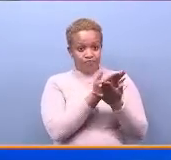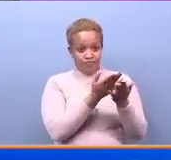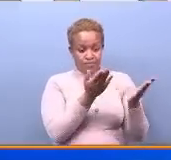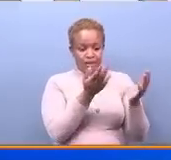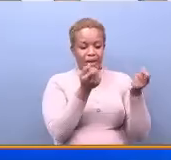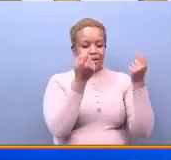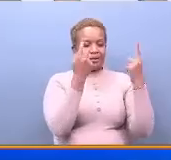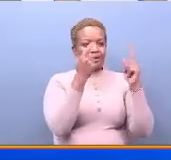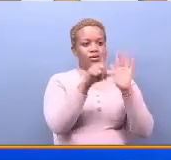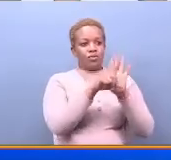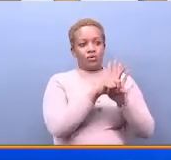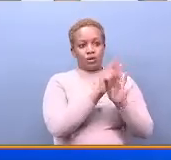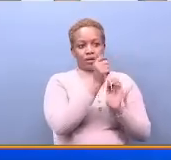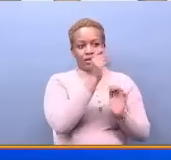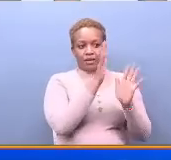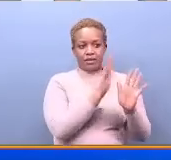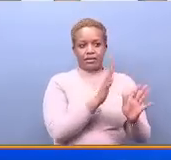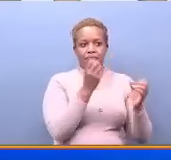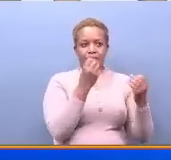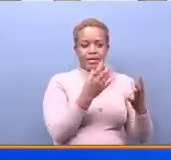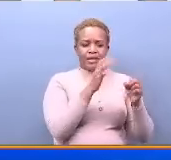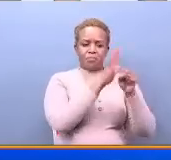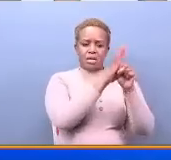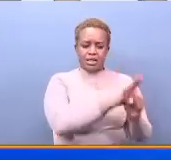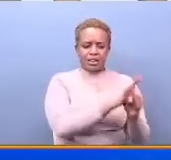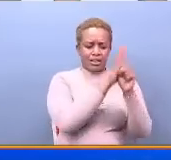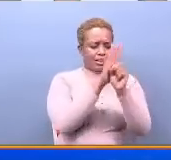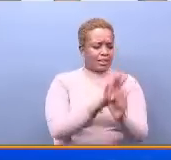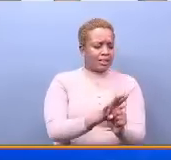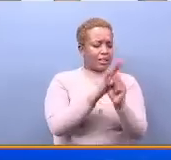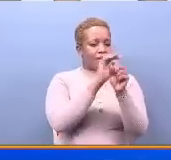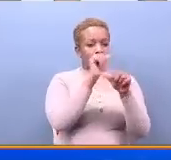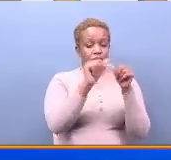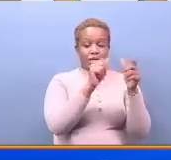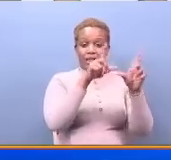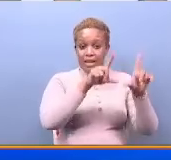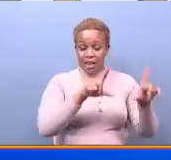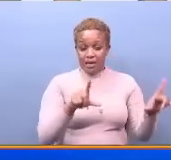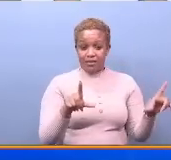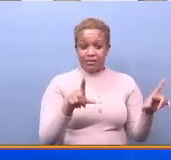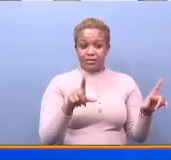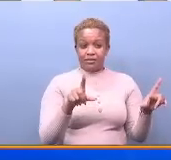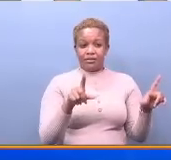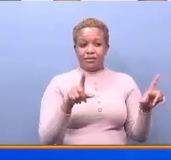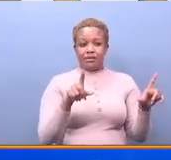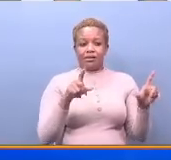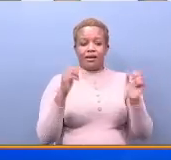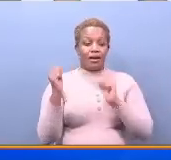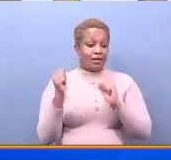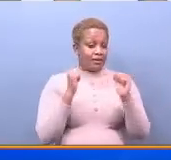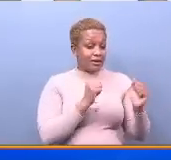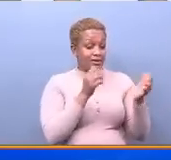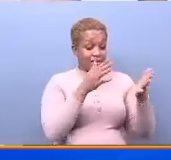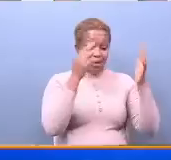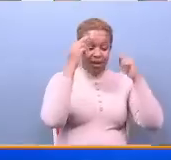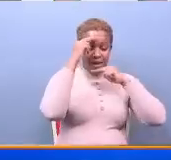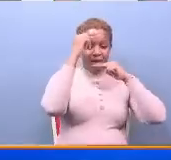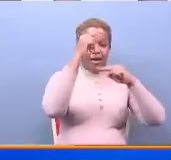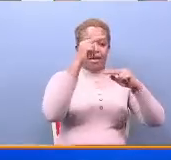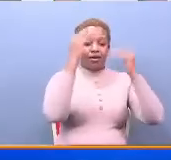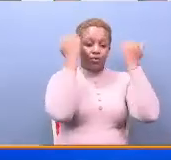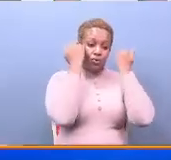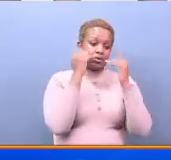Wakenya wengi leo wako jela, watu wamedhulumiwa, wajane mashamba na nini. Wameshindwa High Court ama Court of Appeal, hawajui kule